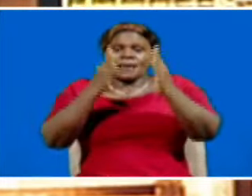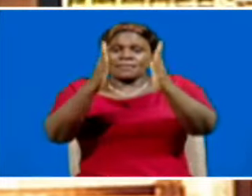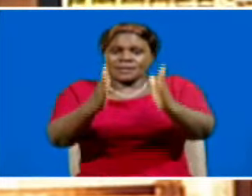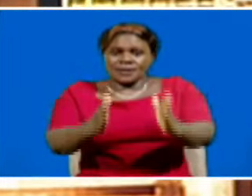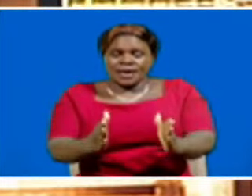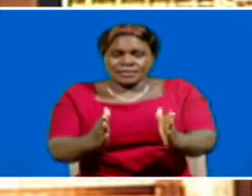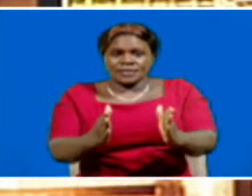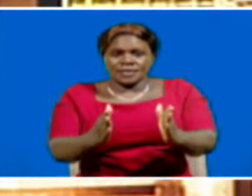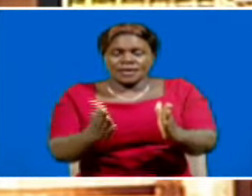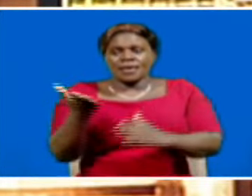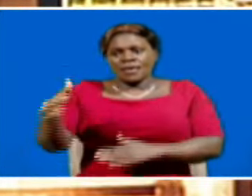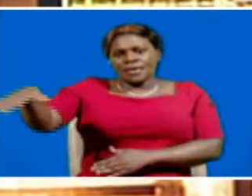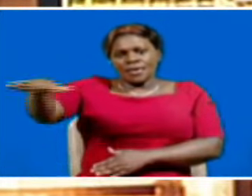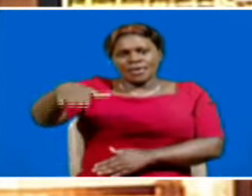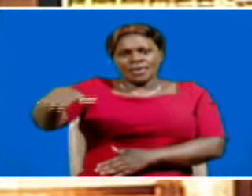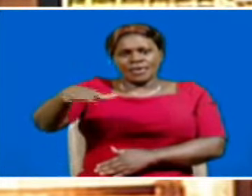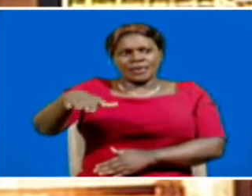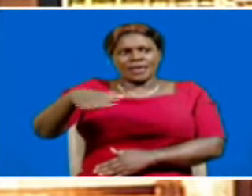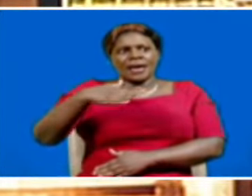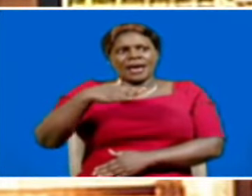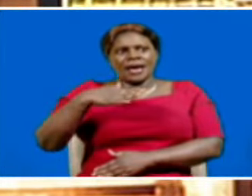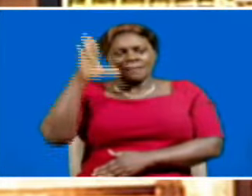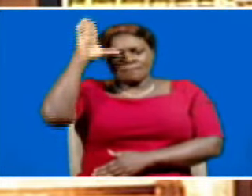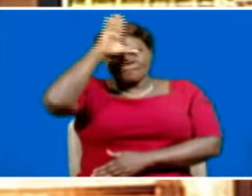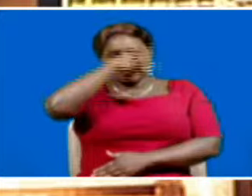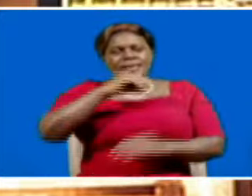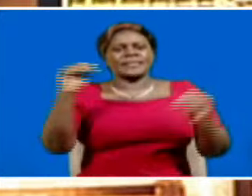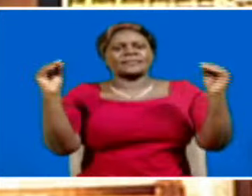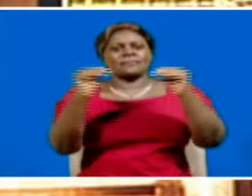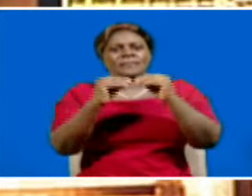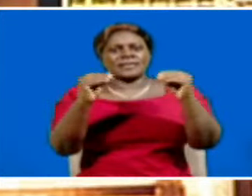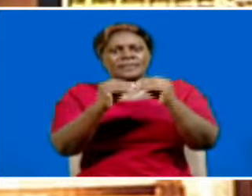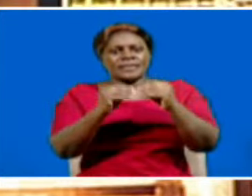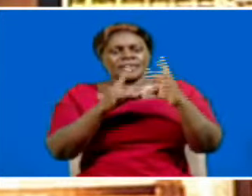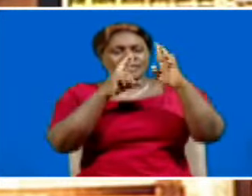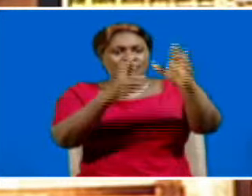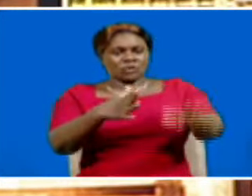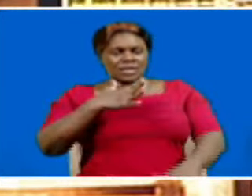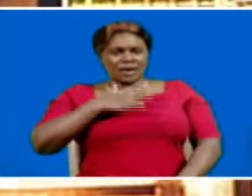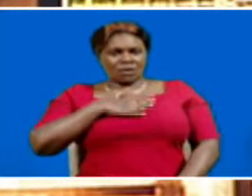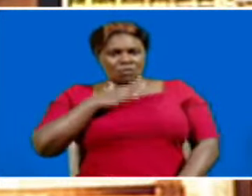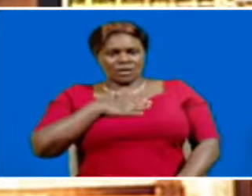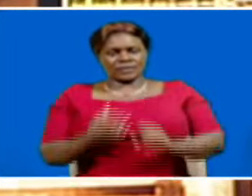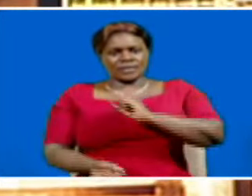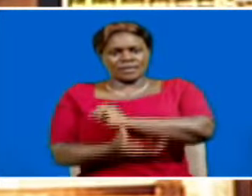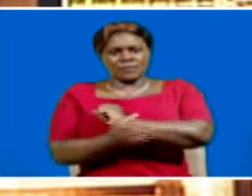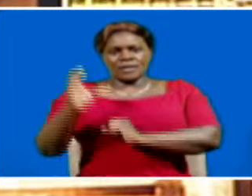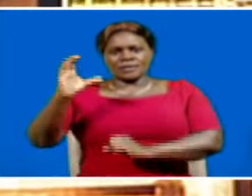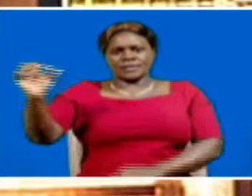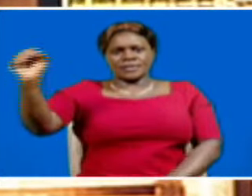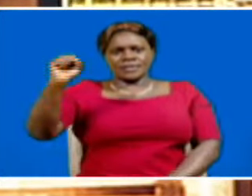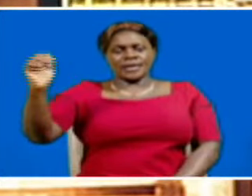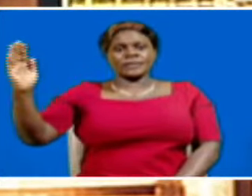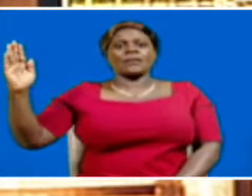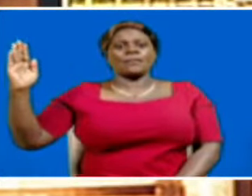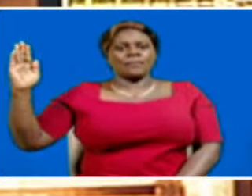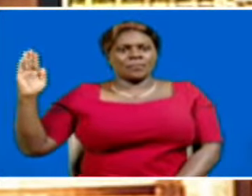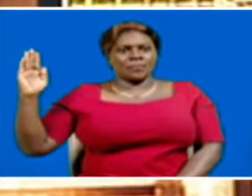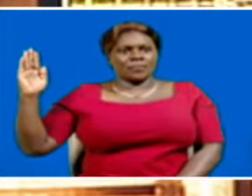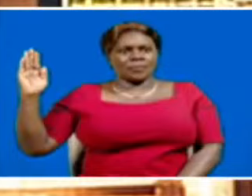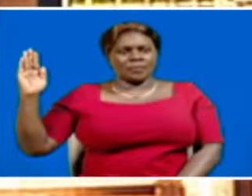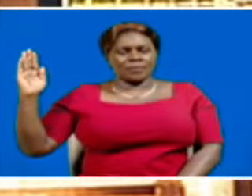wa jimbo hilo wanasusia mikutano kama hiyo. Na kama anavyoarifu mwanahabari wetu Jeff Kirui, waziri wa usalama wa ndani Profesa Kithure